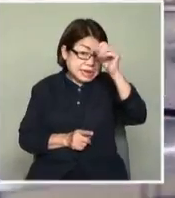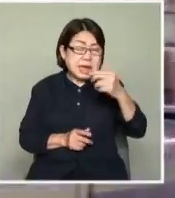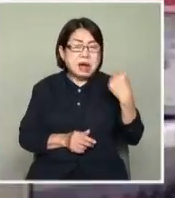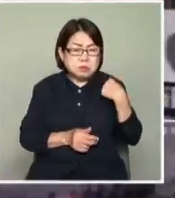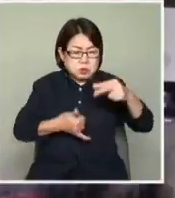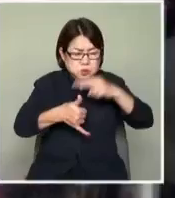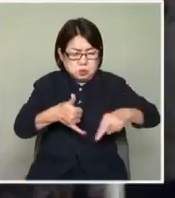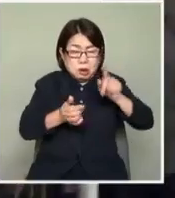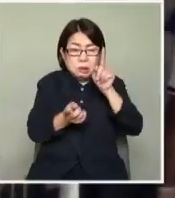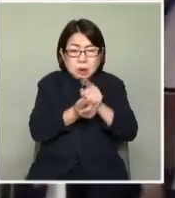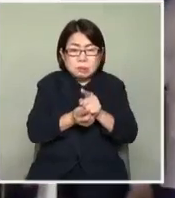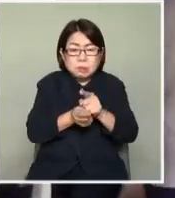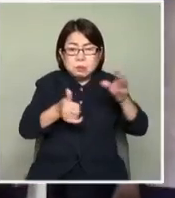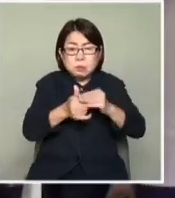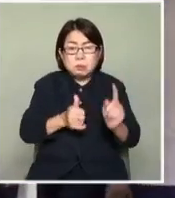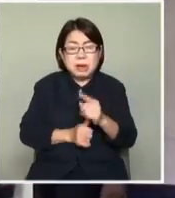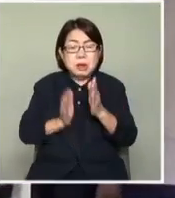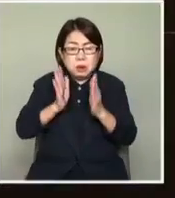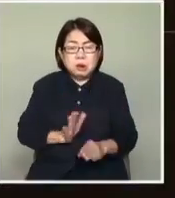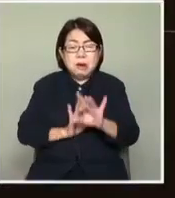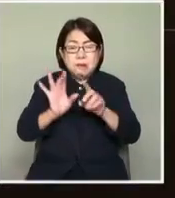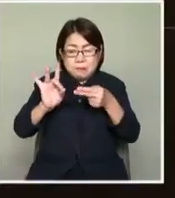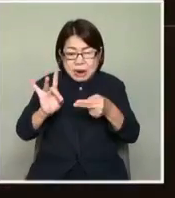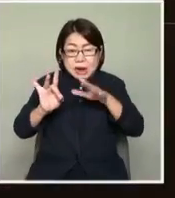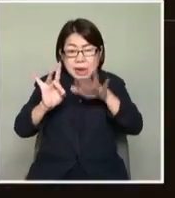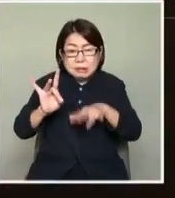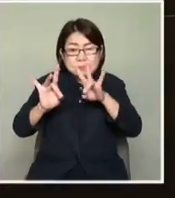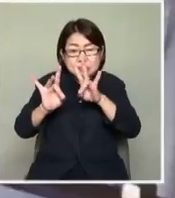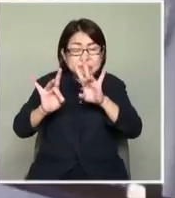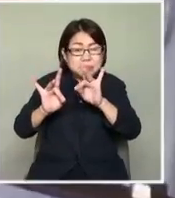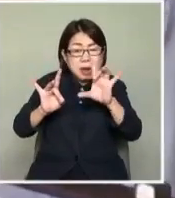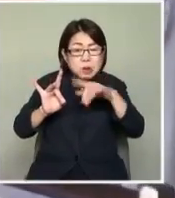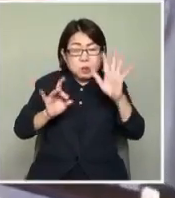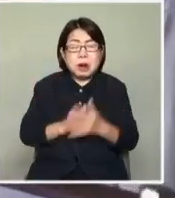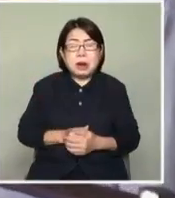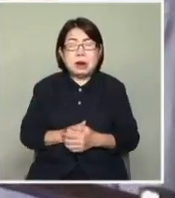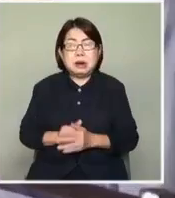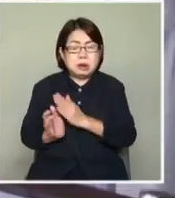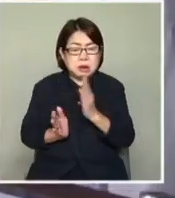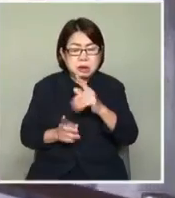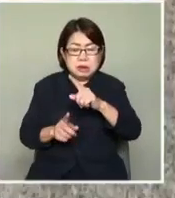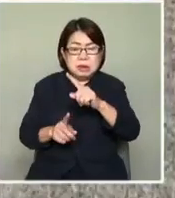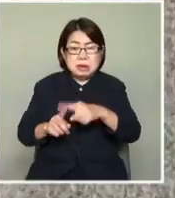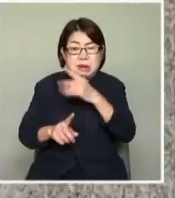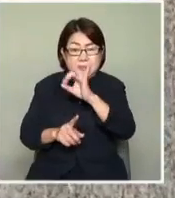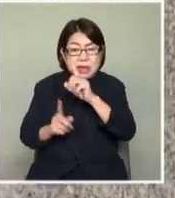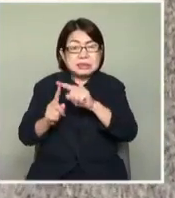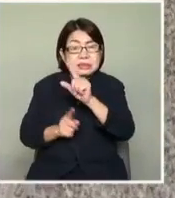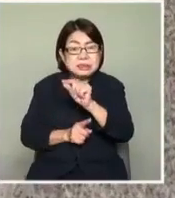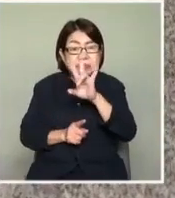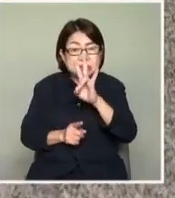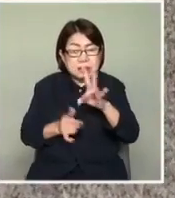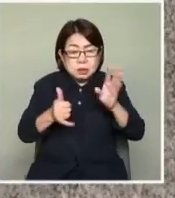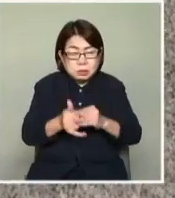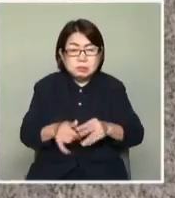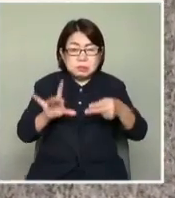หม่ 85,687 คนวันที่27สิงหาคมตัวเลขผู้ติดเชื้อรายใหม่